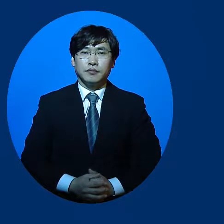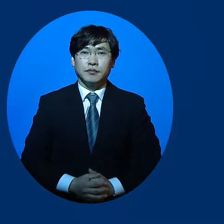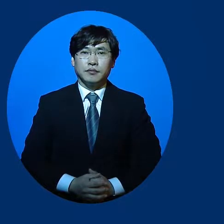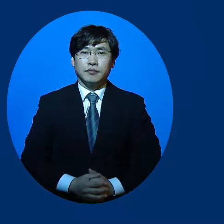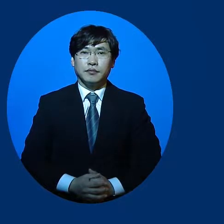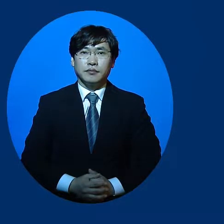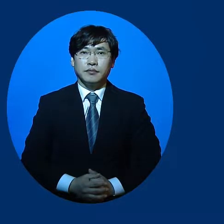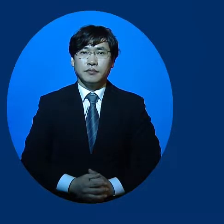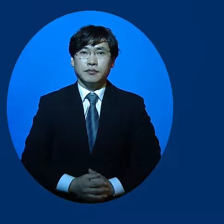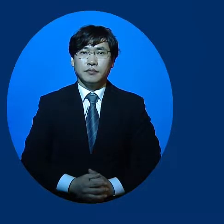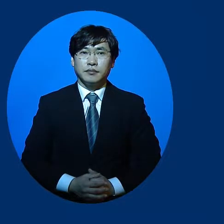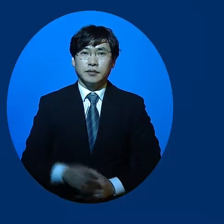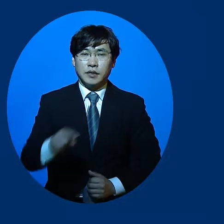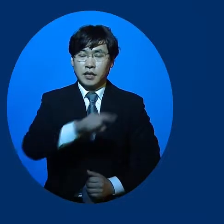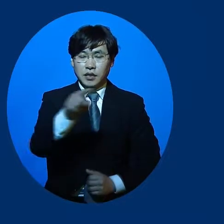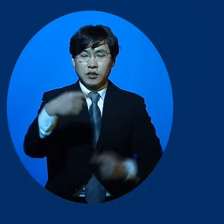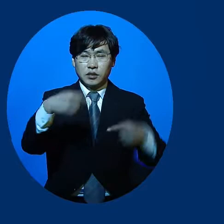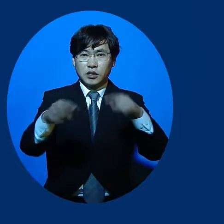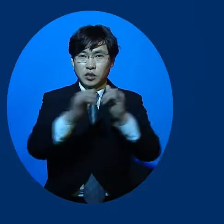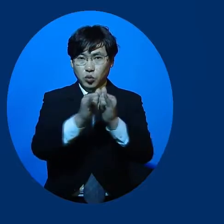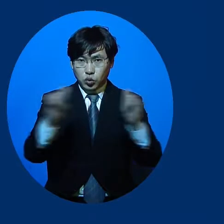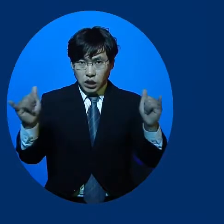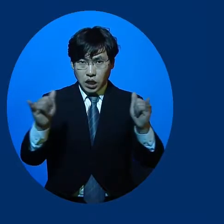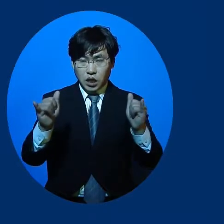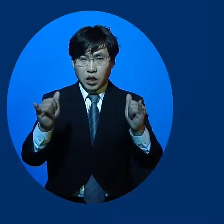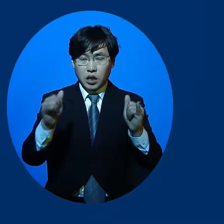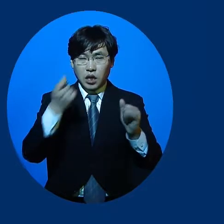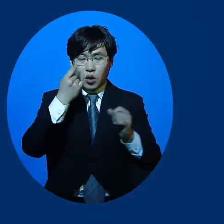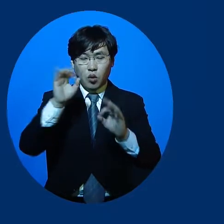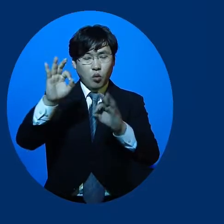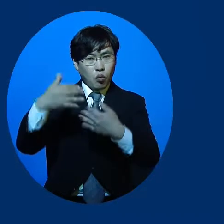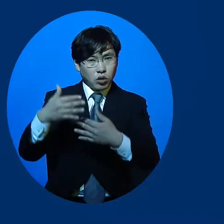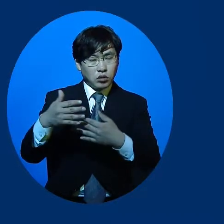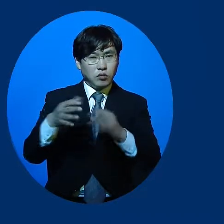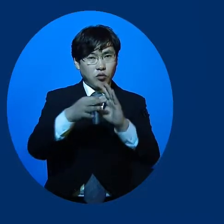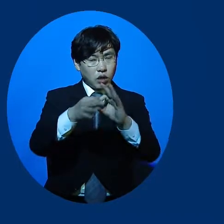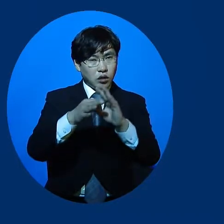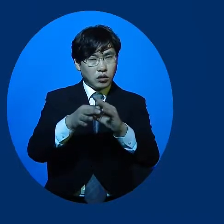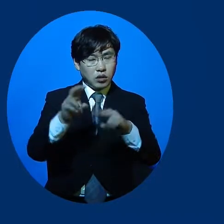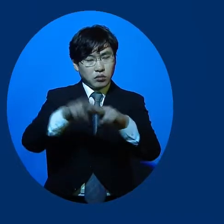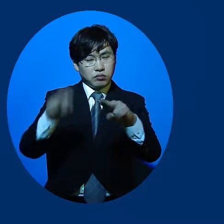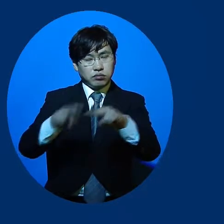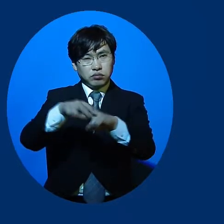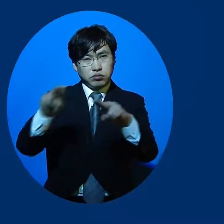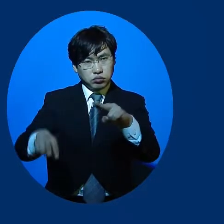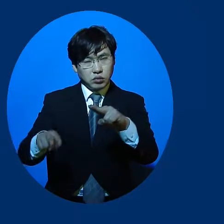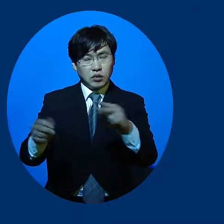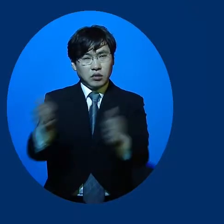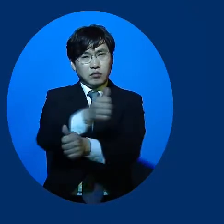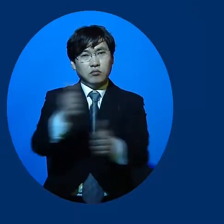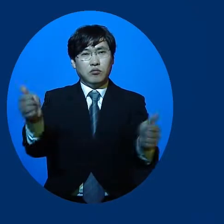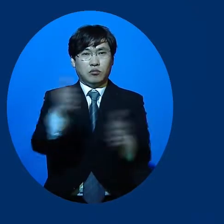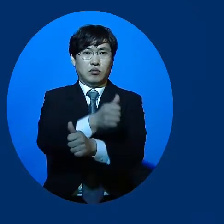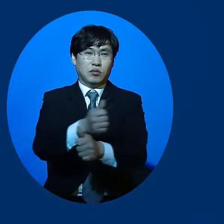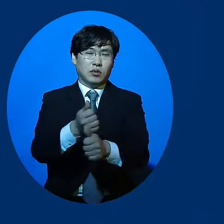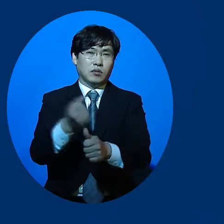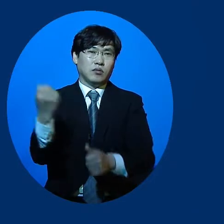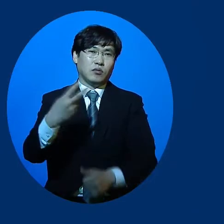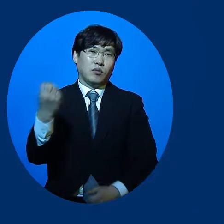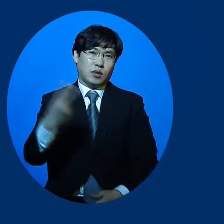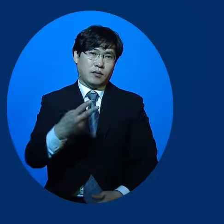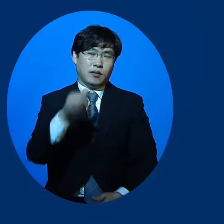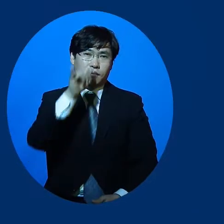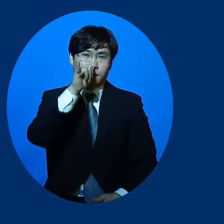다시 언급하지만 이들 지도자에 대한 낮은 처우로 인해서 이직률이 높은 것도 문제점으로 지적되고